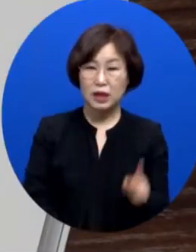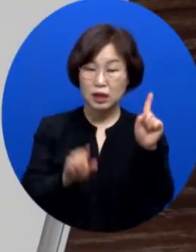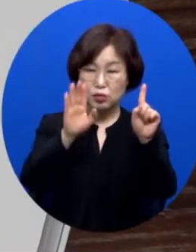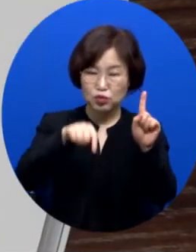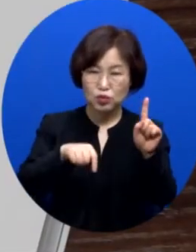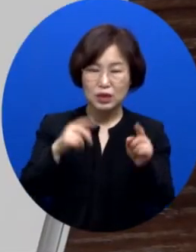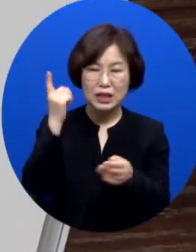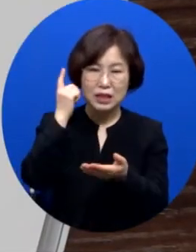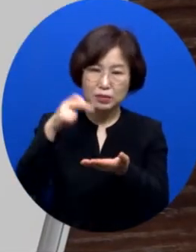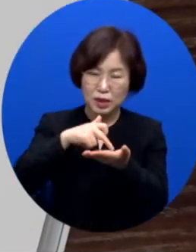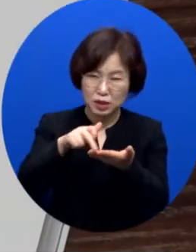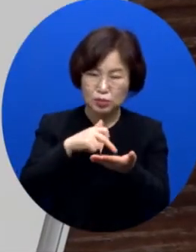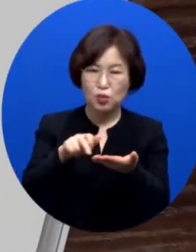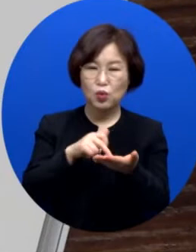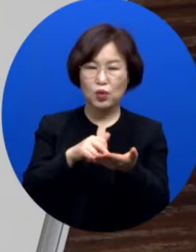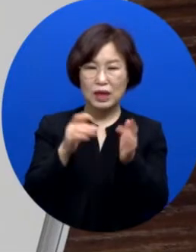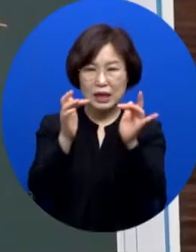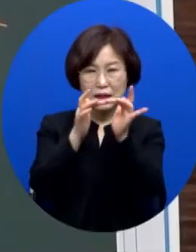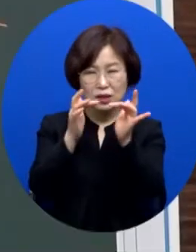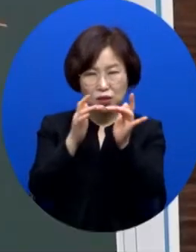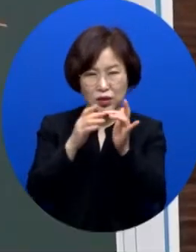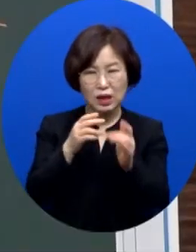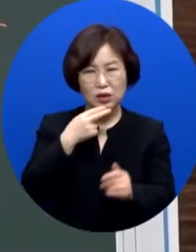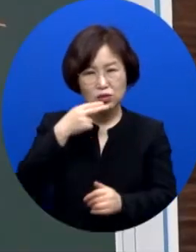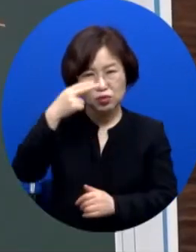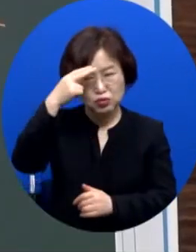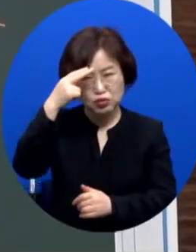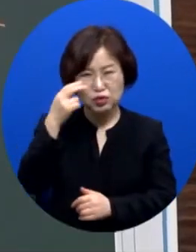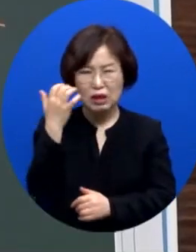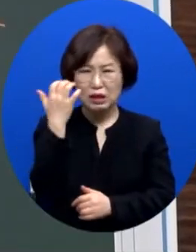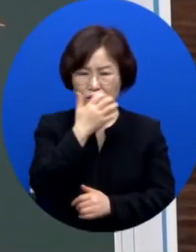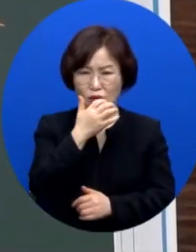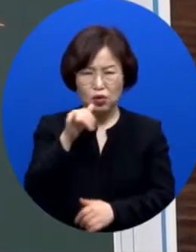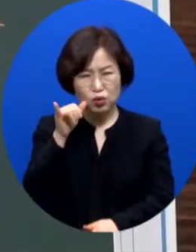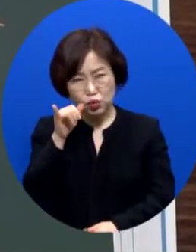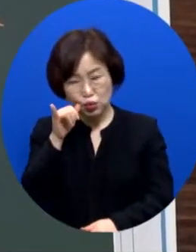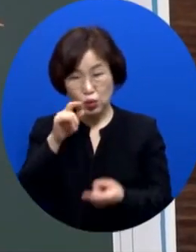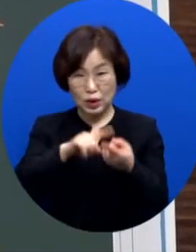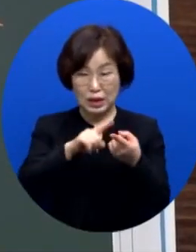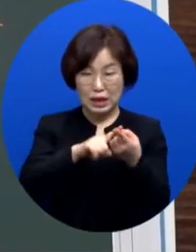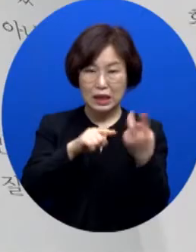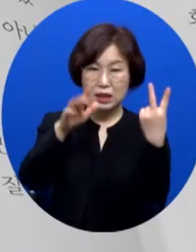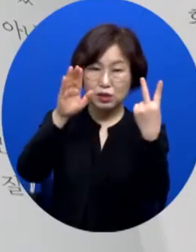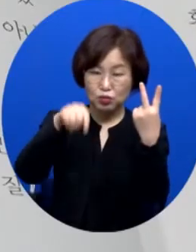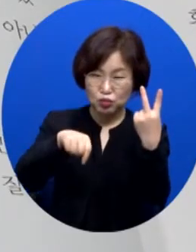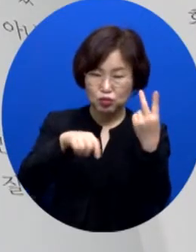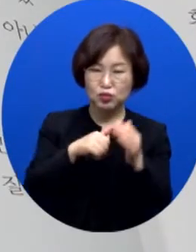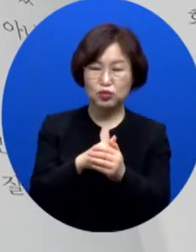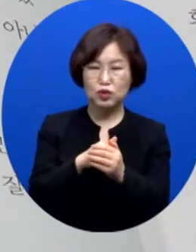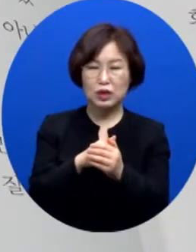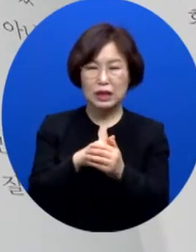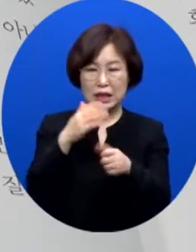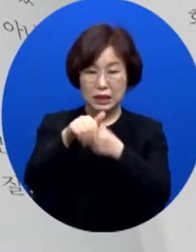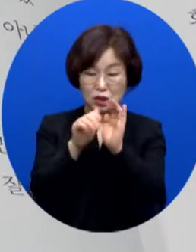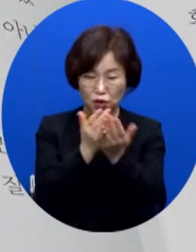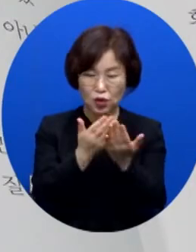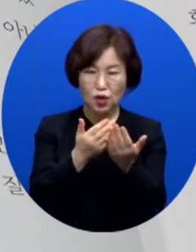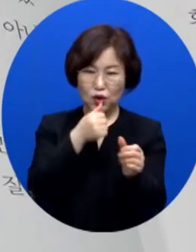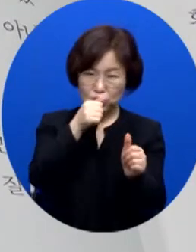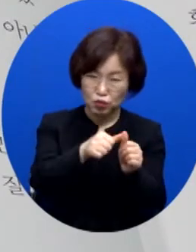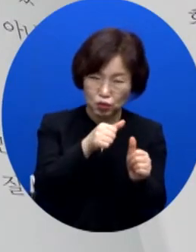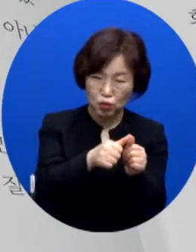스마트폰 토바 인터넷 알콜 성 중독 에 대해 2분은 중독에 대한 성경적 체 험